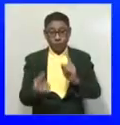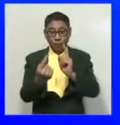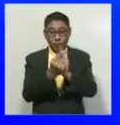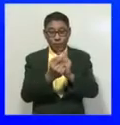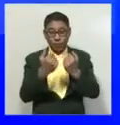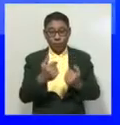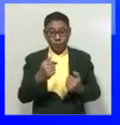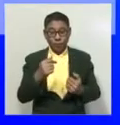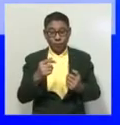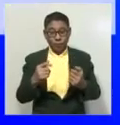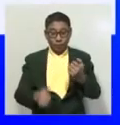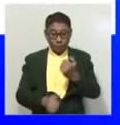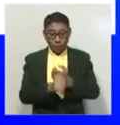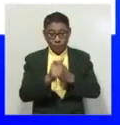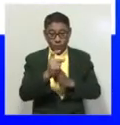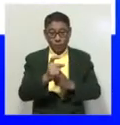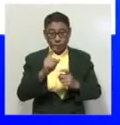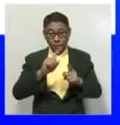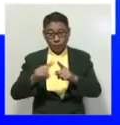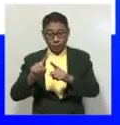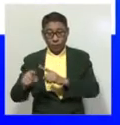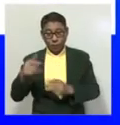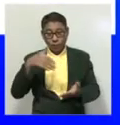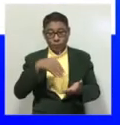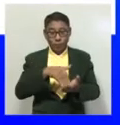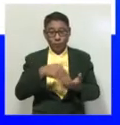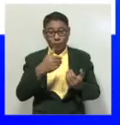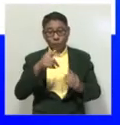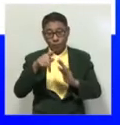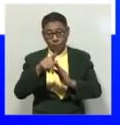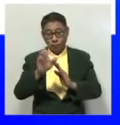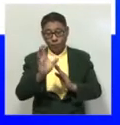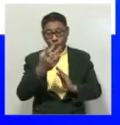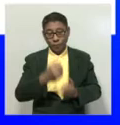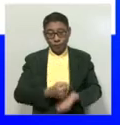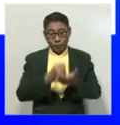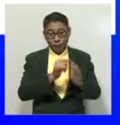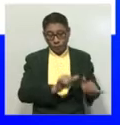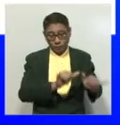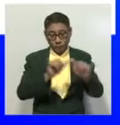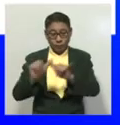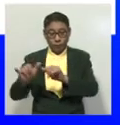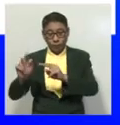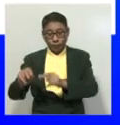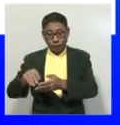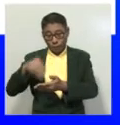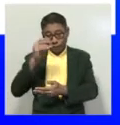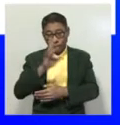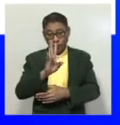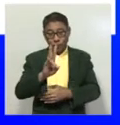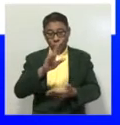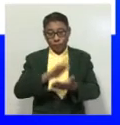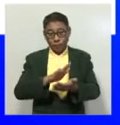เผชิญสถานการณ์วิกฤตนะคะประจำศูนย์ปภ.เขต9พิษณุโลกก็ช่วยกันอพยพนักเรียน7แห่งในพื้น